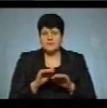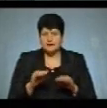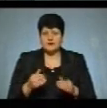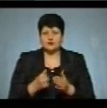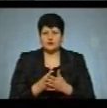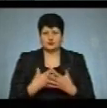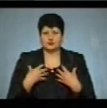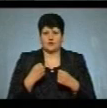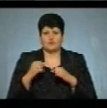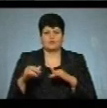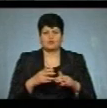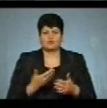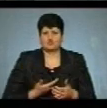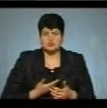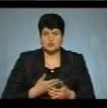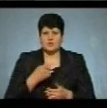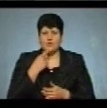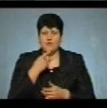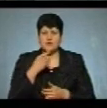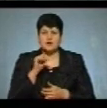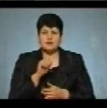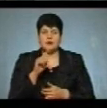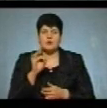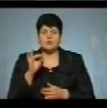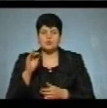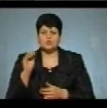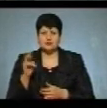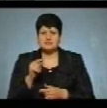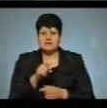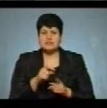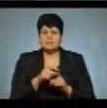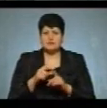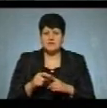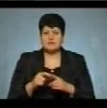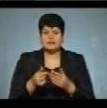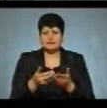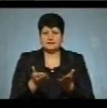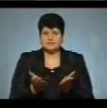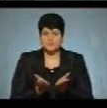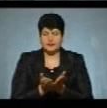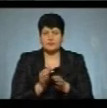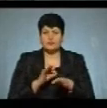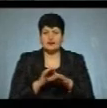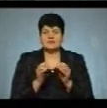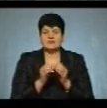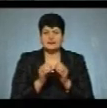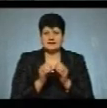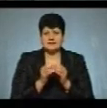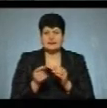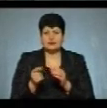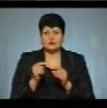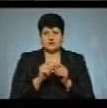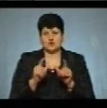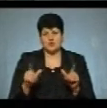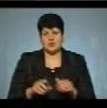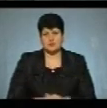до здорового способу життя, каже Алла Рожко. За її словами, урок «Тарілка здорового харчування» провели уже в 10 тернопільських